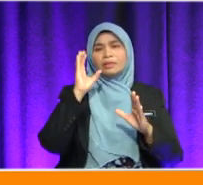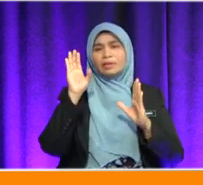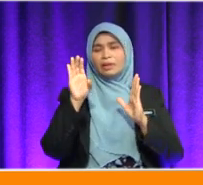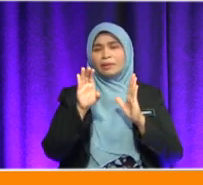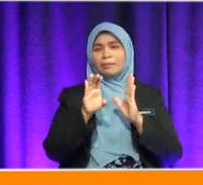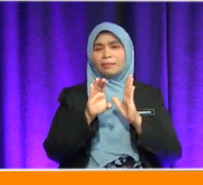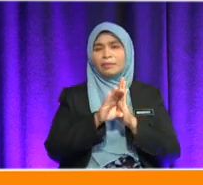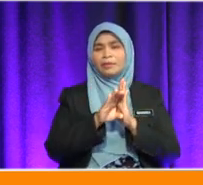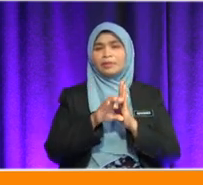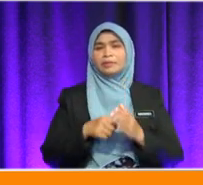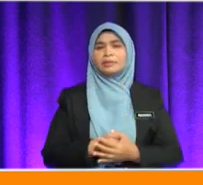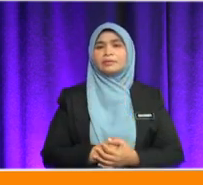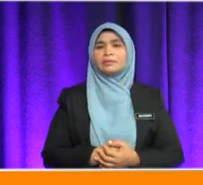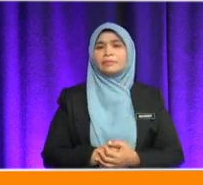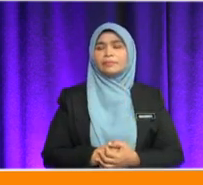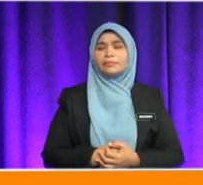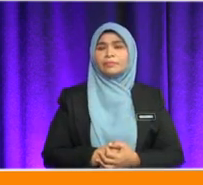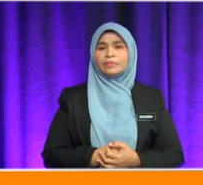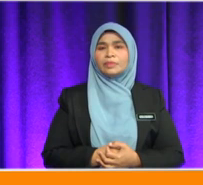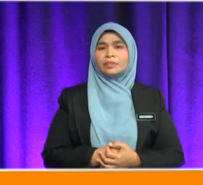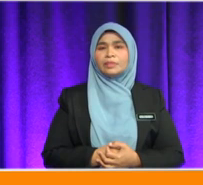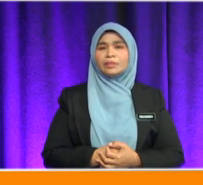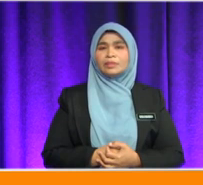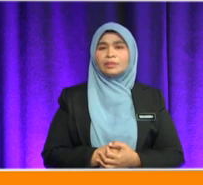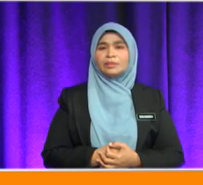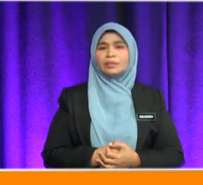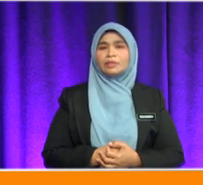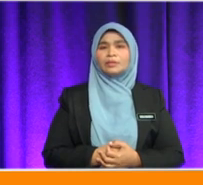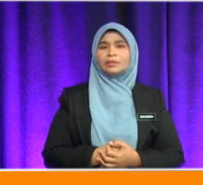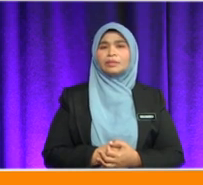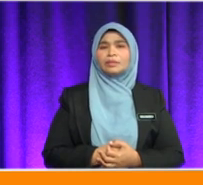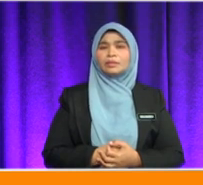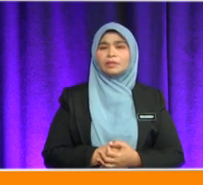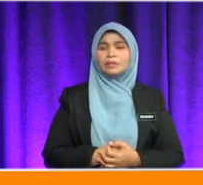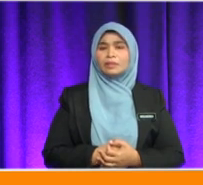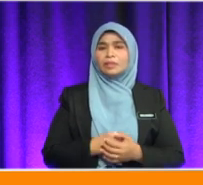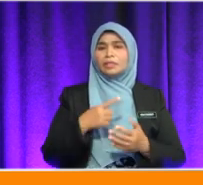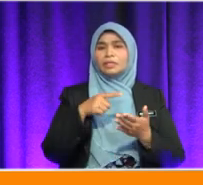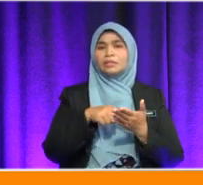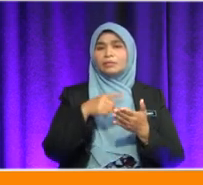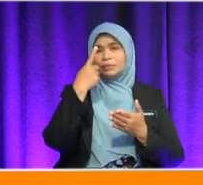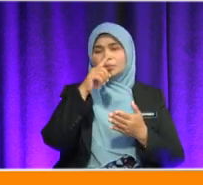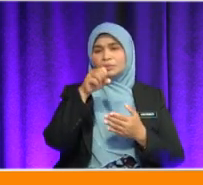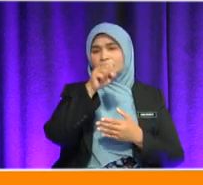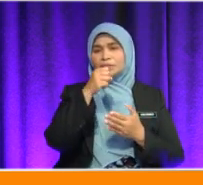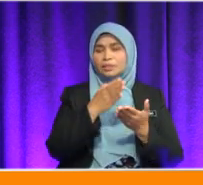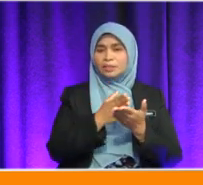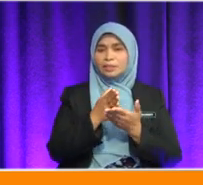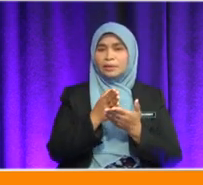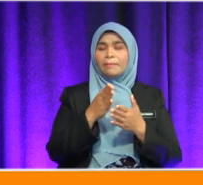data sini dipanggil stimulus ya ini merupakan rangsangan ya rangsangan untuk soalan seterusnya